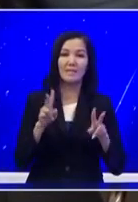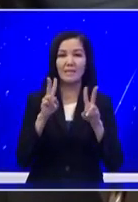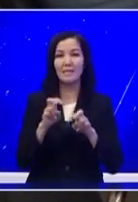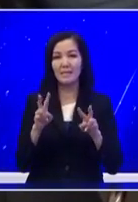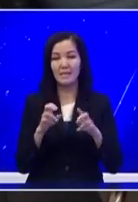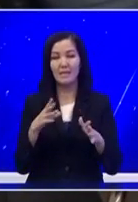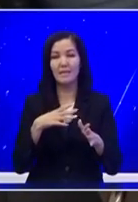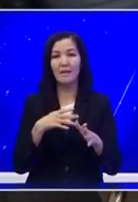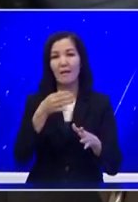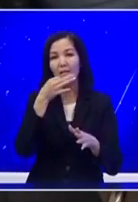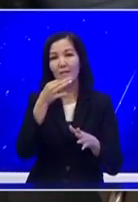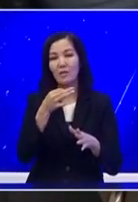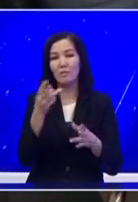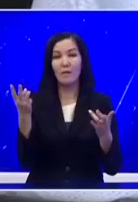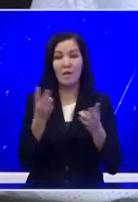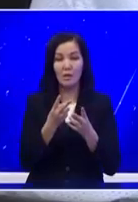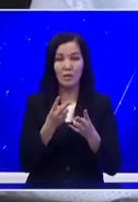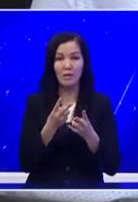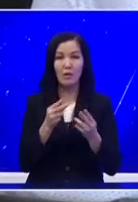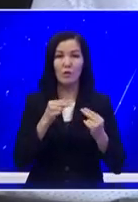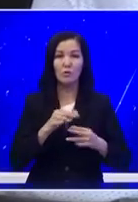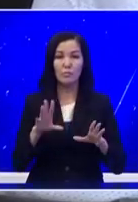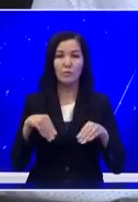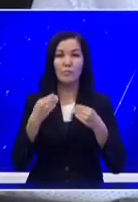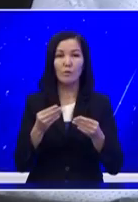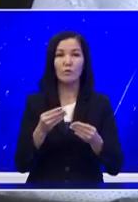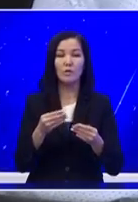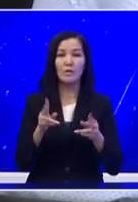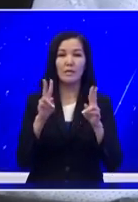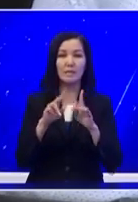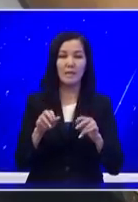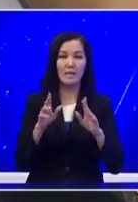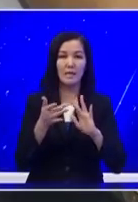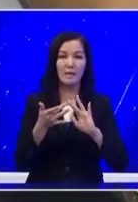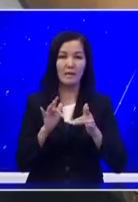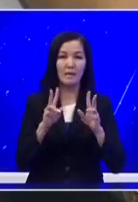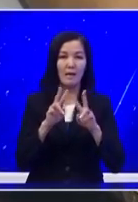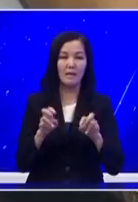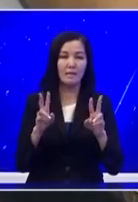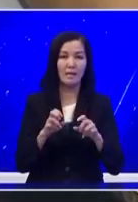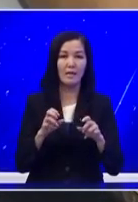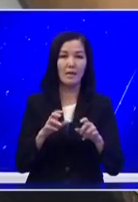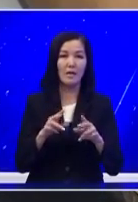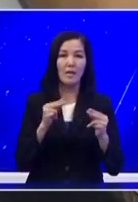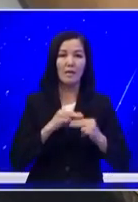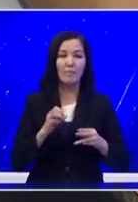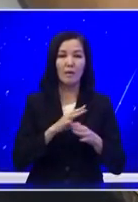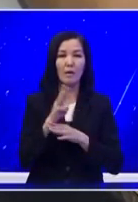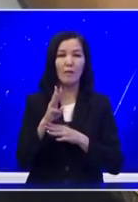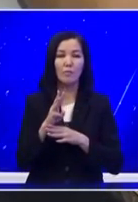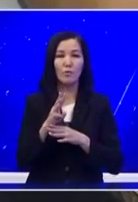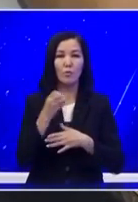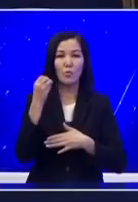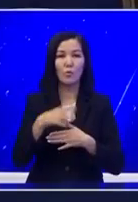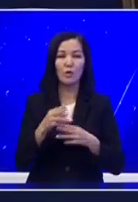сұрайды. Тәжірибе барлық жерде қажет. Жұмыс берушілер сайттарын ақтара келе ол аудандық еңбекпен қамту орталығы арқылы жұмыс